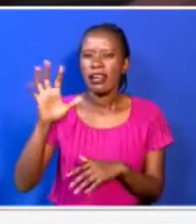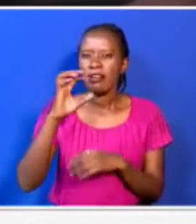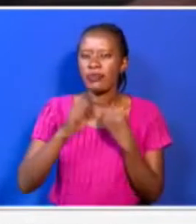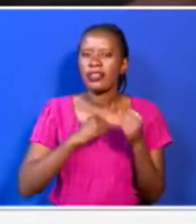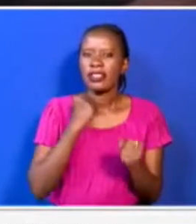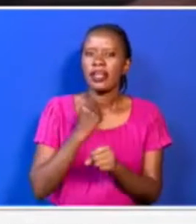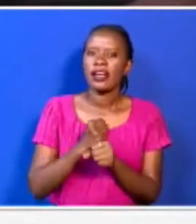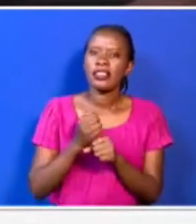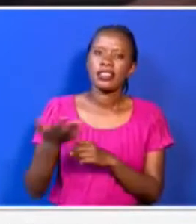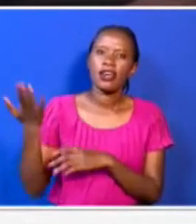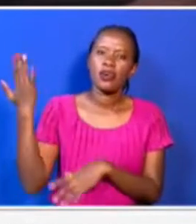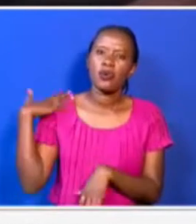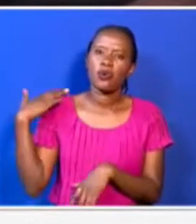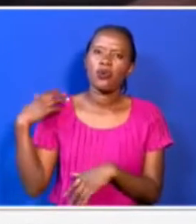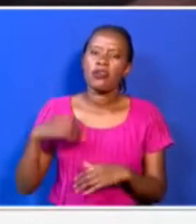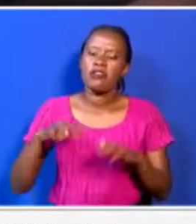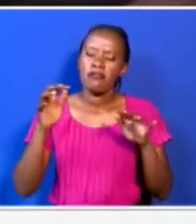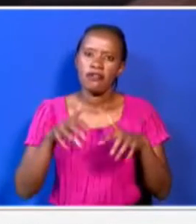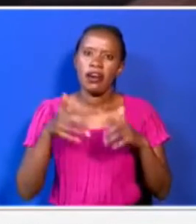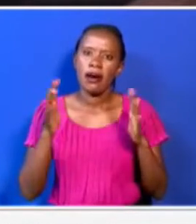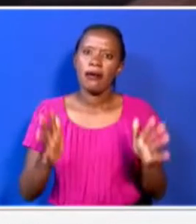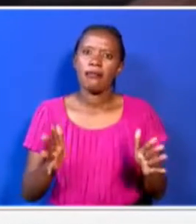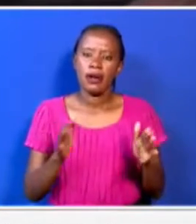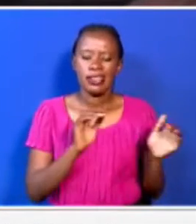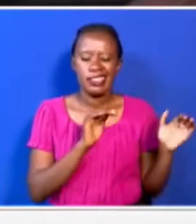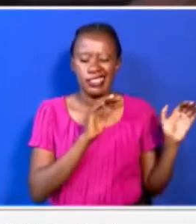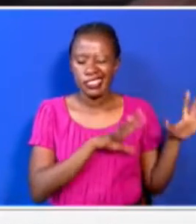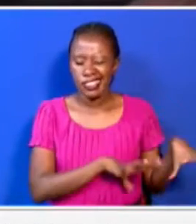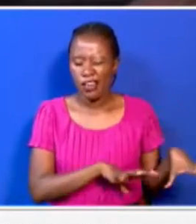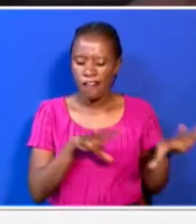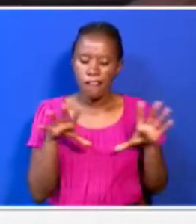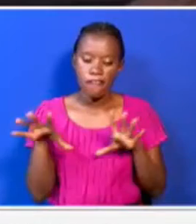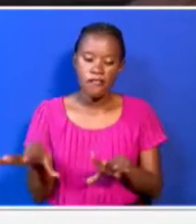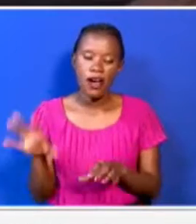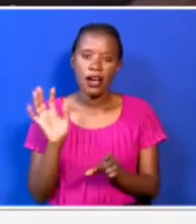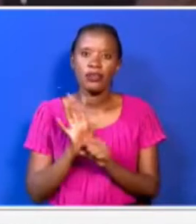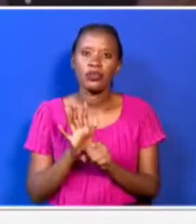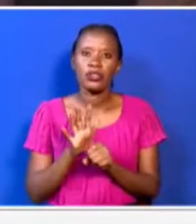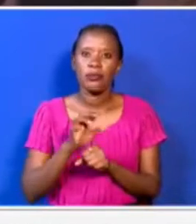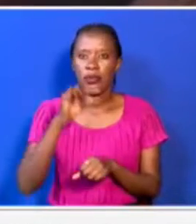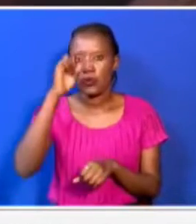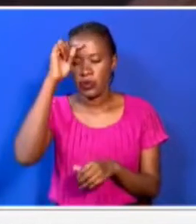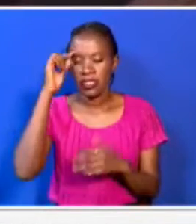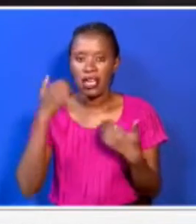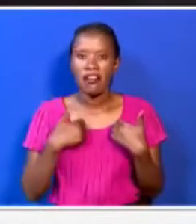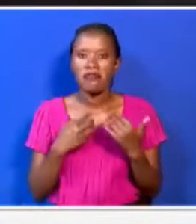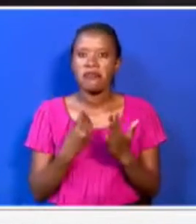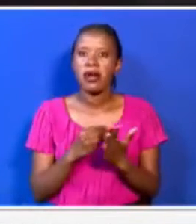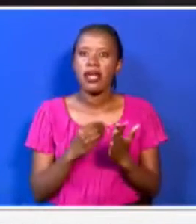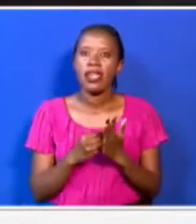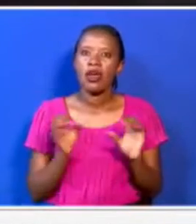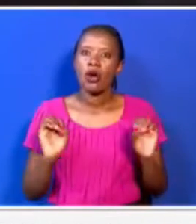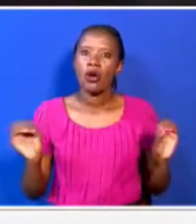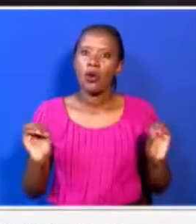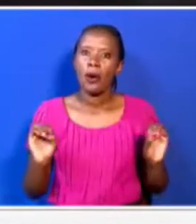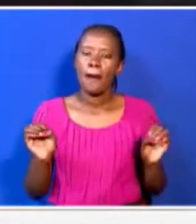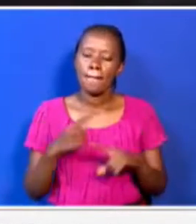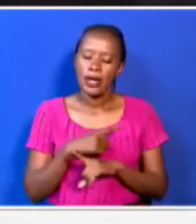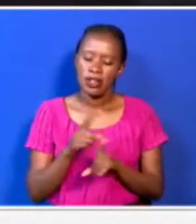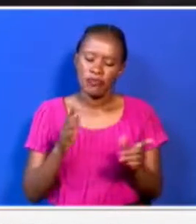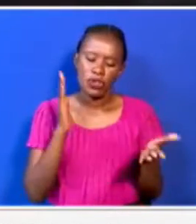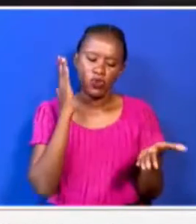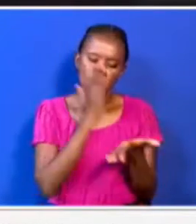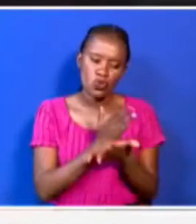iliyopita mkulima amekuwa akipata shida kwa sababu pesa yake ya mfuko imekuwa ikienda chini. But mimi